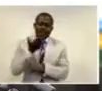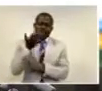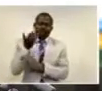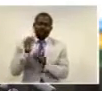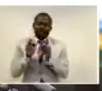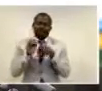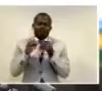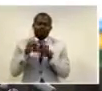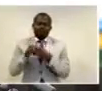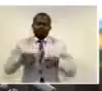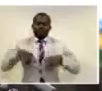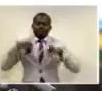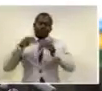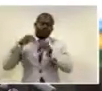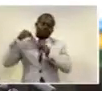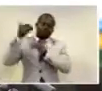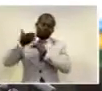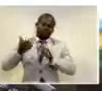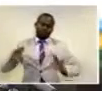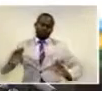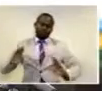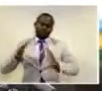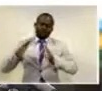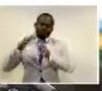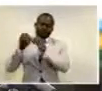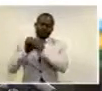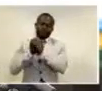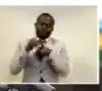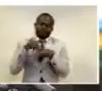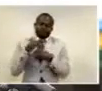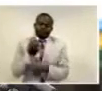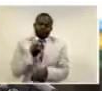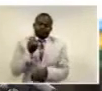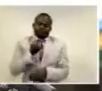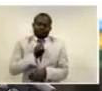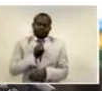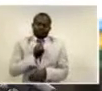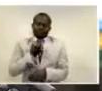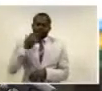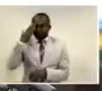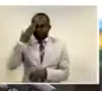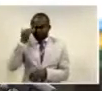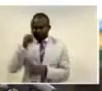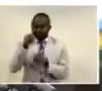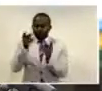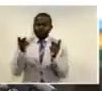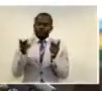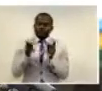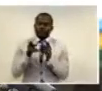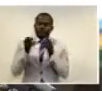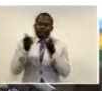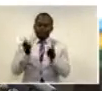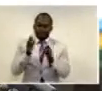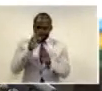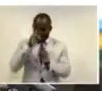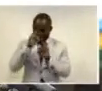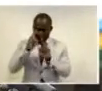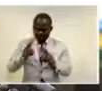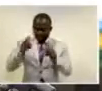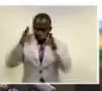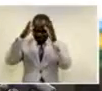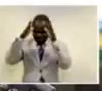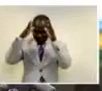abaturage batuye inyuma y'umusozi wa Rubavu mu bwigunge bitewe n'uko hameze nyakubahwa perezida wa